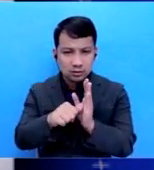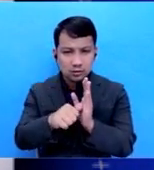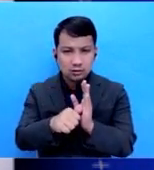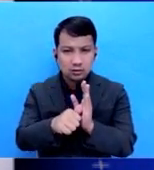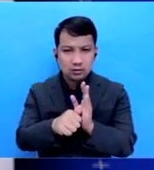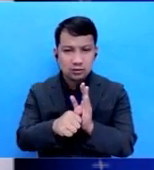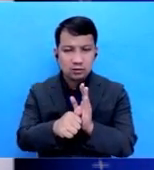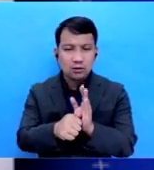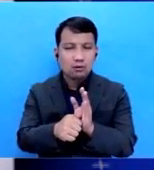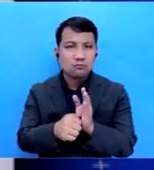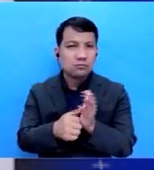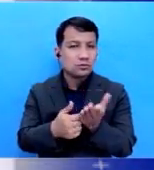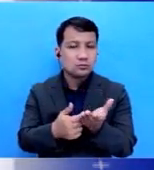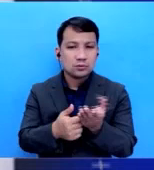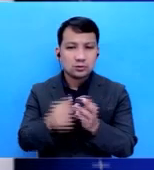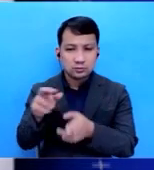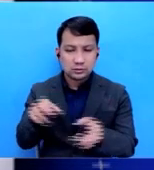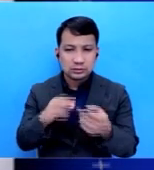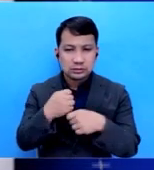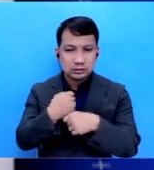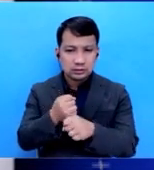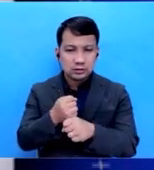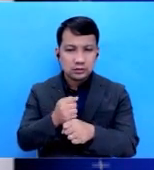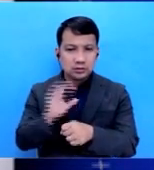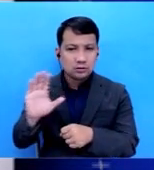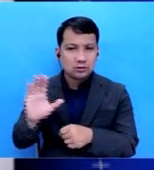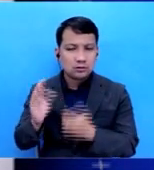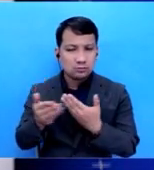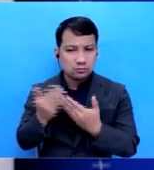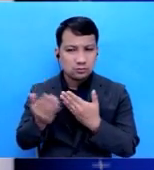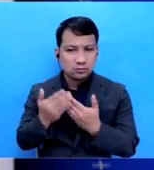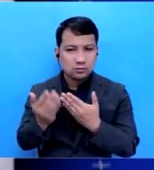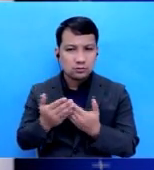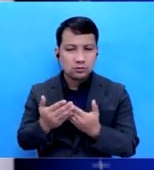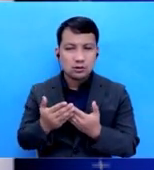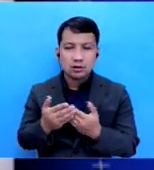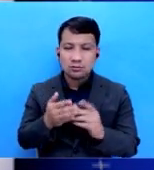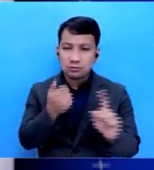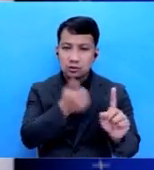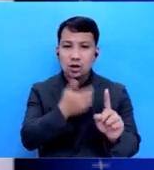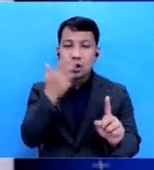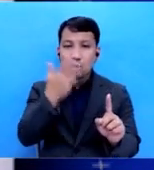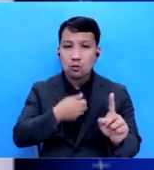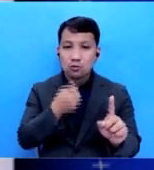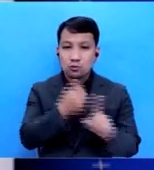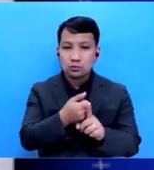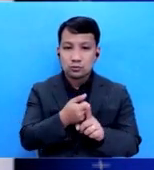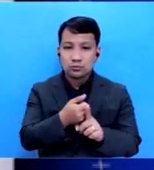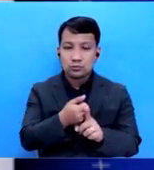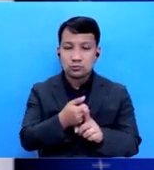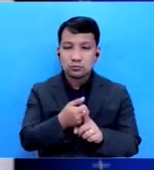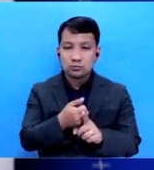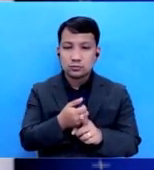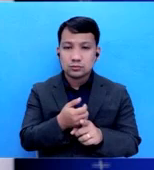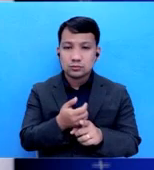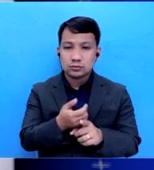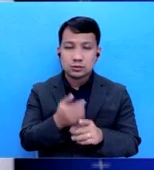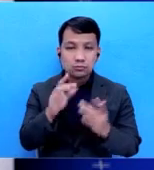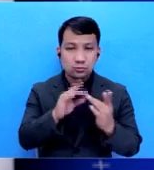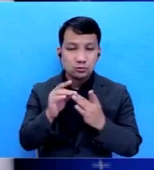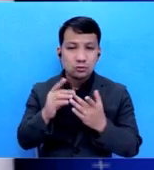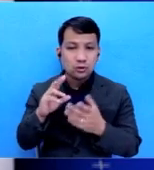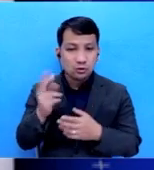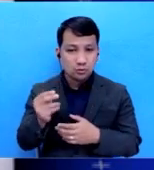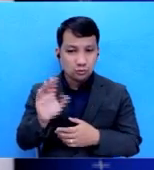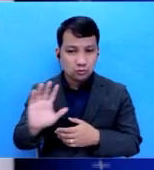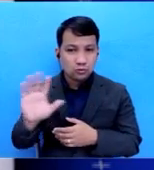yan ay nire-remedyuhan. It is quite easy to pressure someone who is incarcerated, especially when there